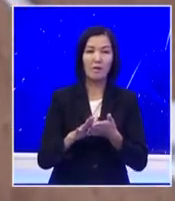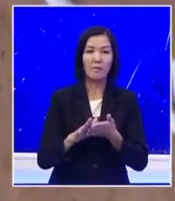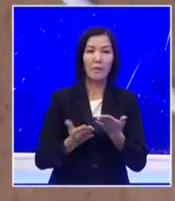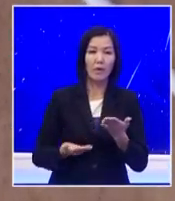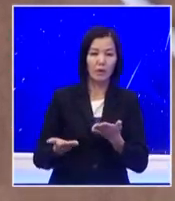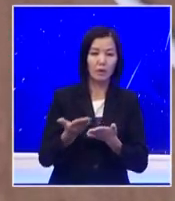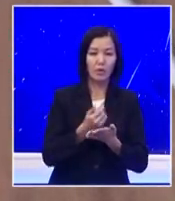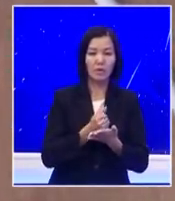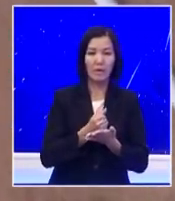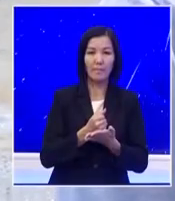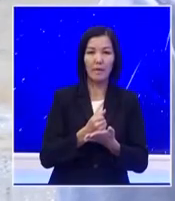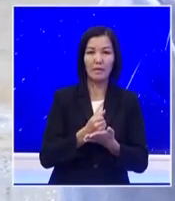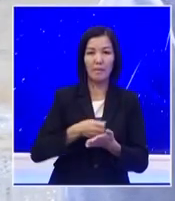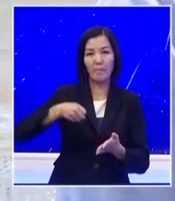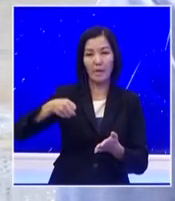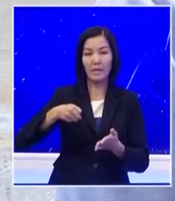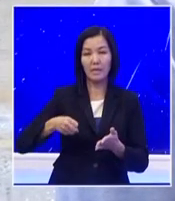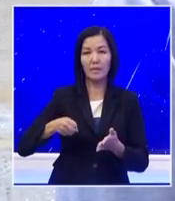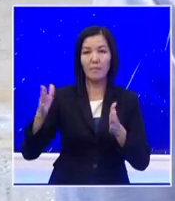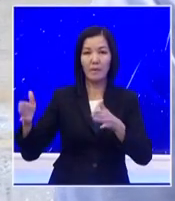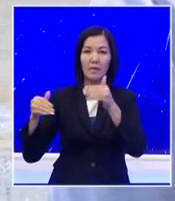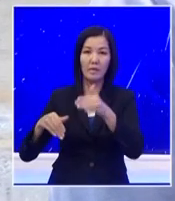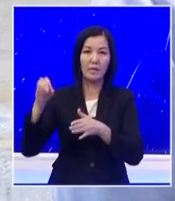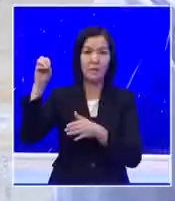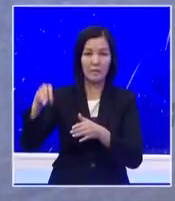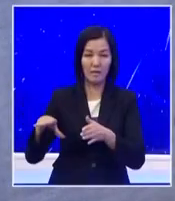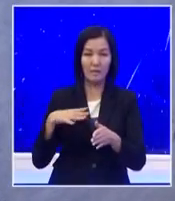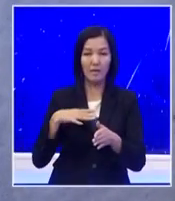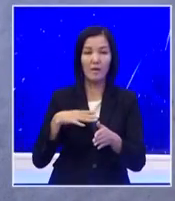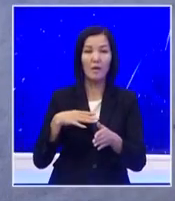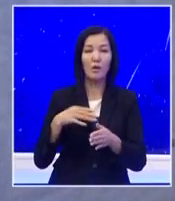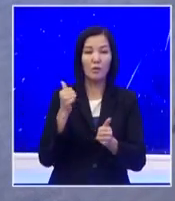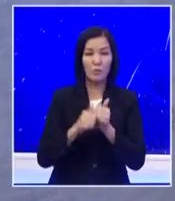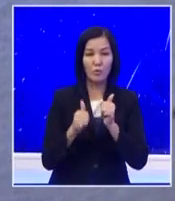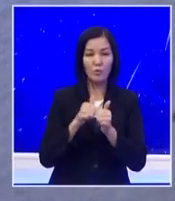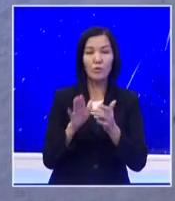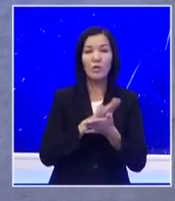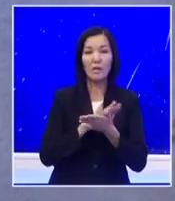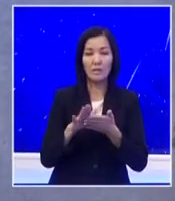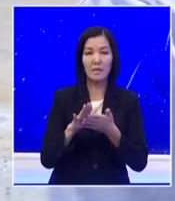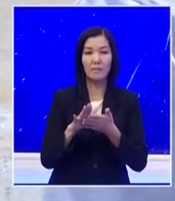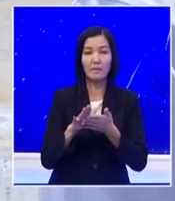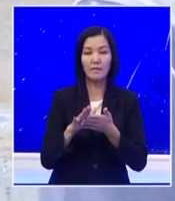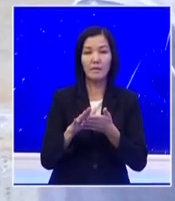бәрі мусорный бакқа кеп тастайды. Енді бірен-саран бар, енді онсыз болмайды, соны тазалап тұрамыз. Мусорды сәнін